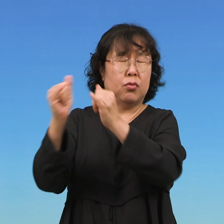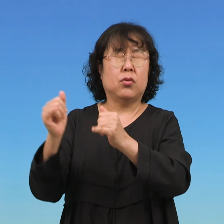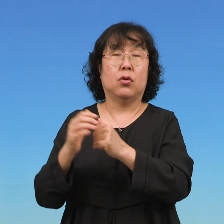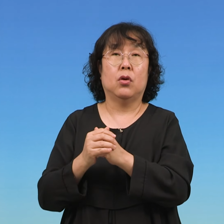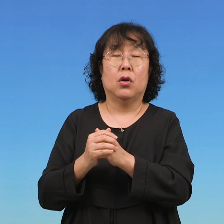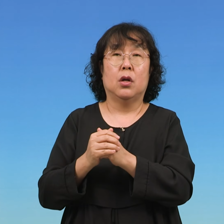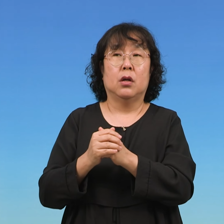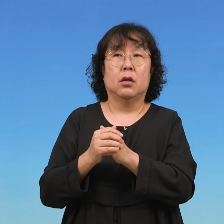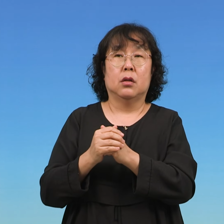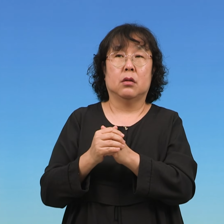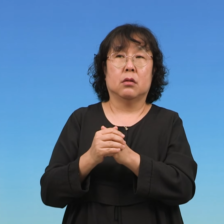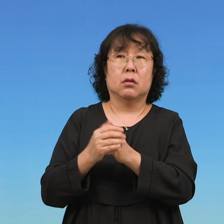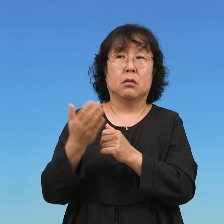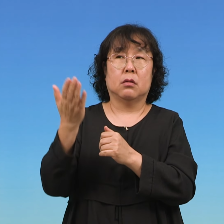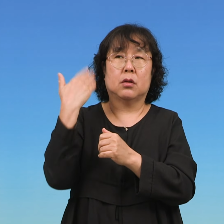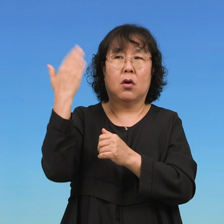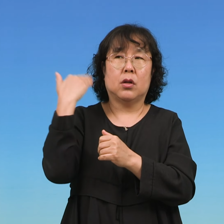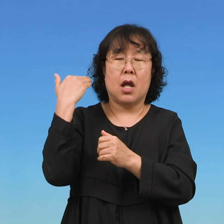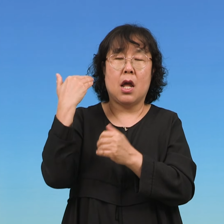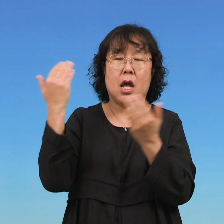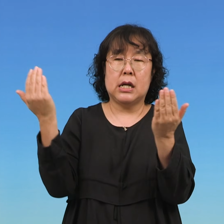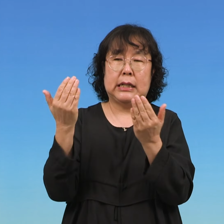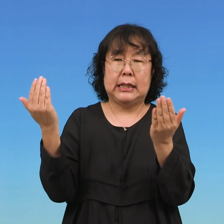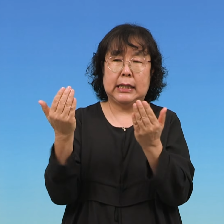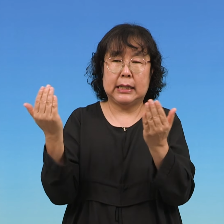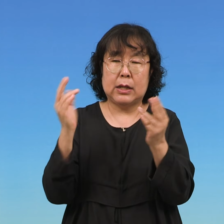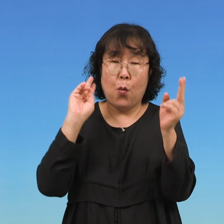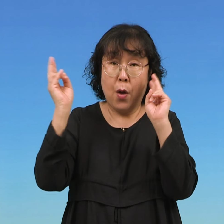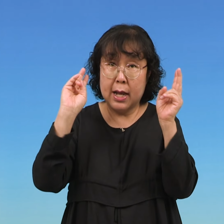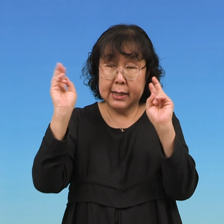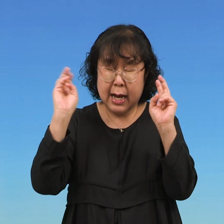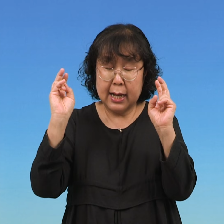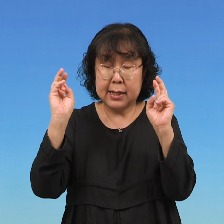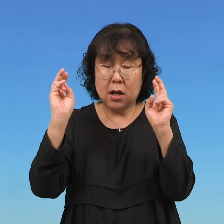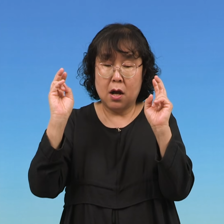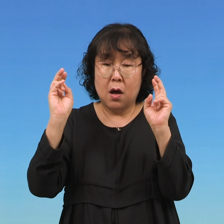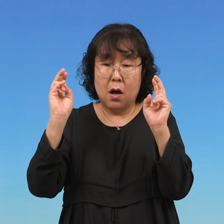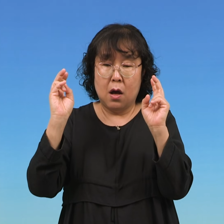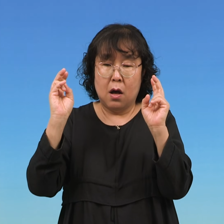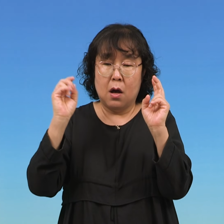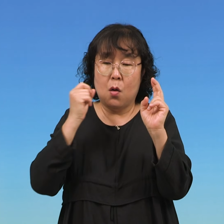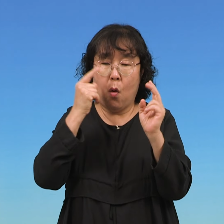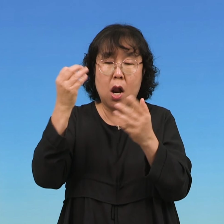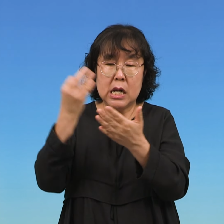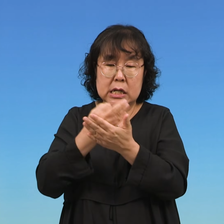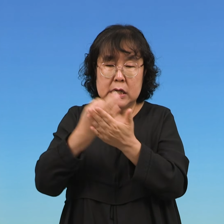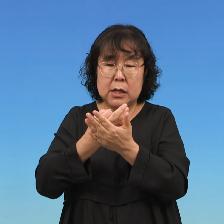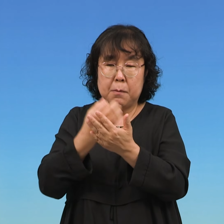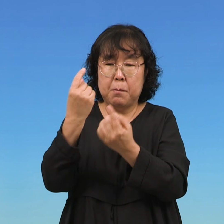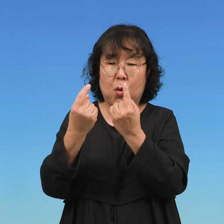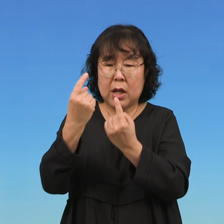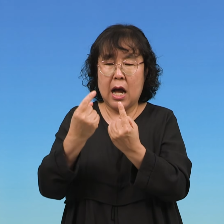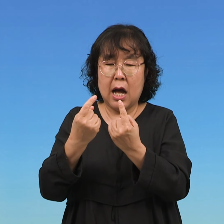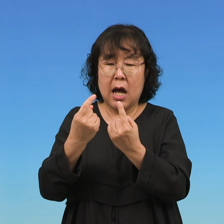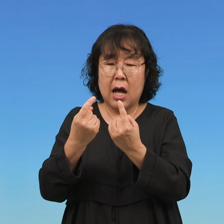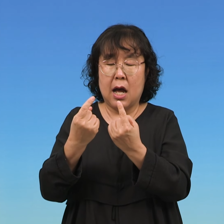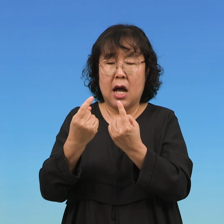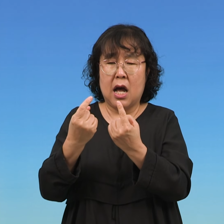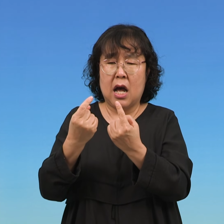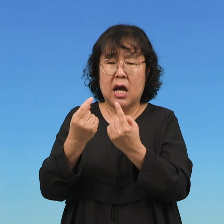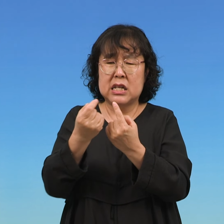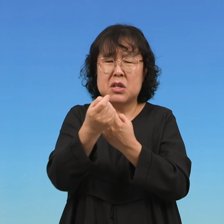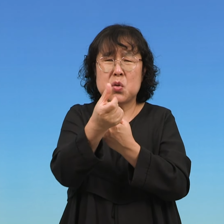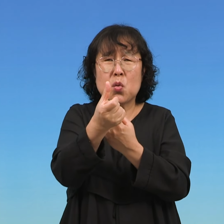예전 그 앞에 직장에서 받는 월급보다 훨씬 적은 경우인데도 우리 교회로